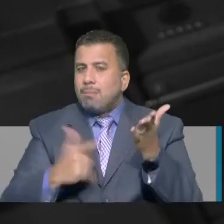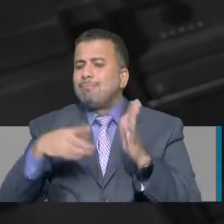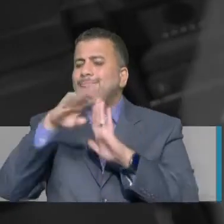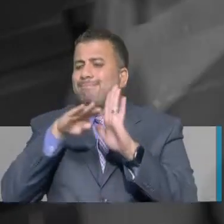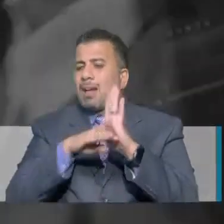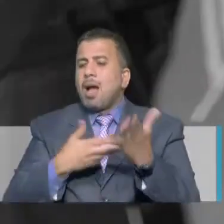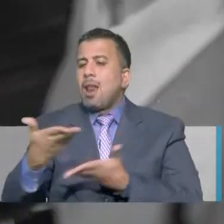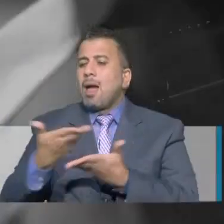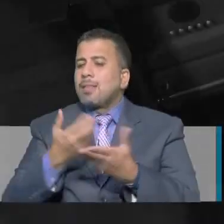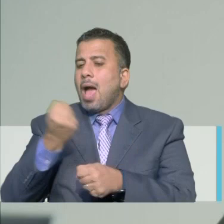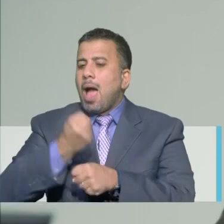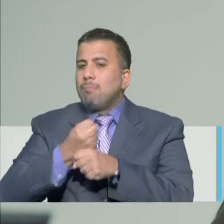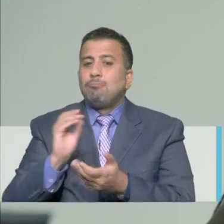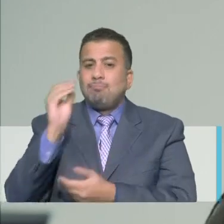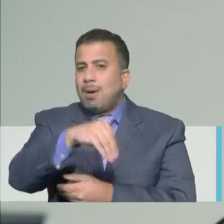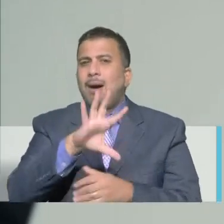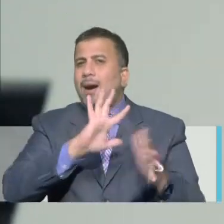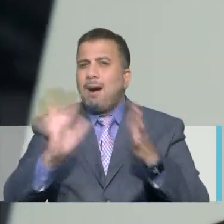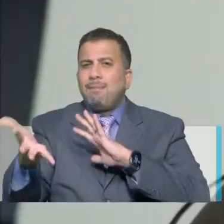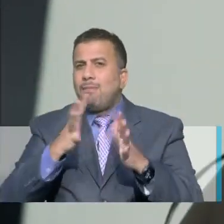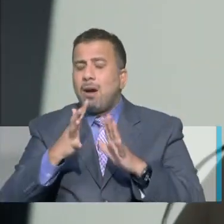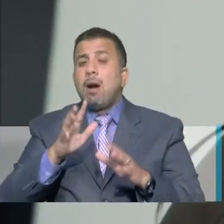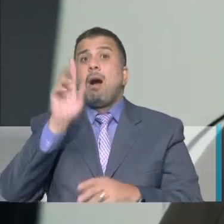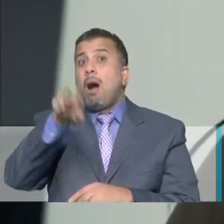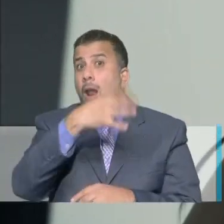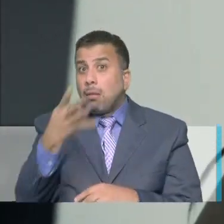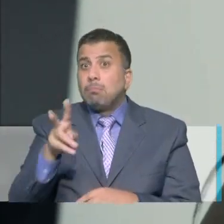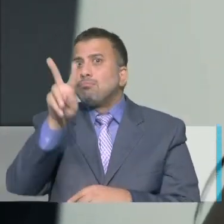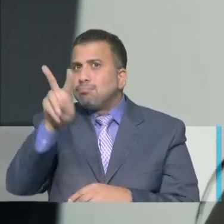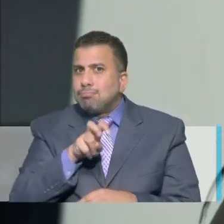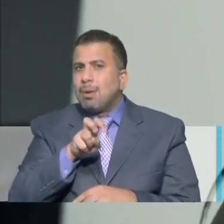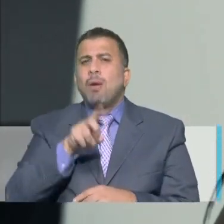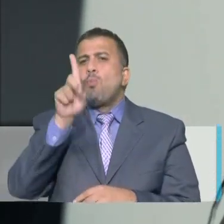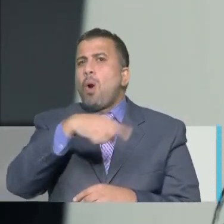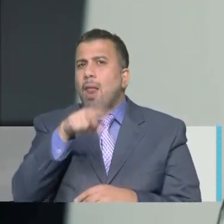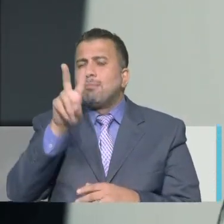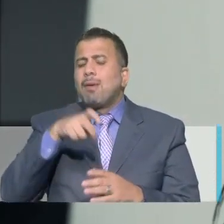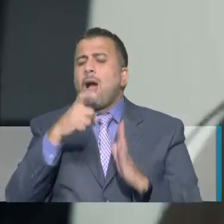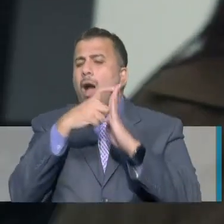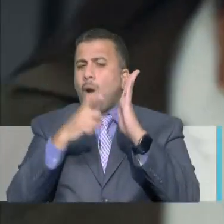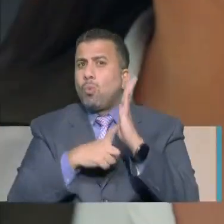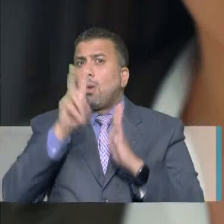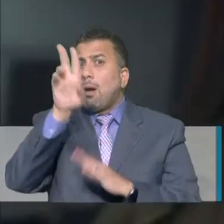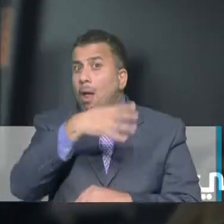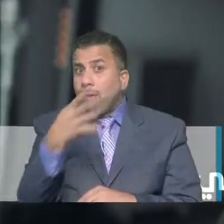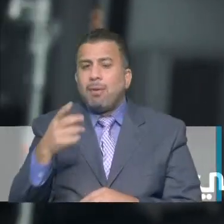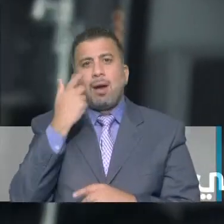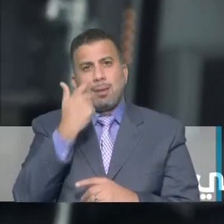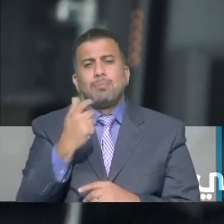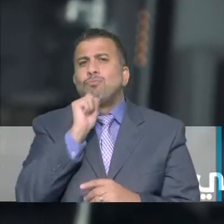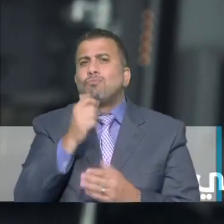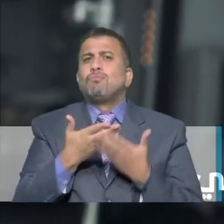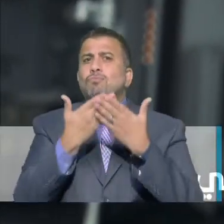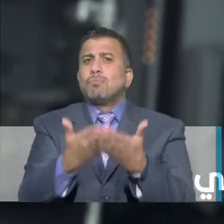علاقات العمل وكذلك الاجراءات والعقوبات التي تتخذ بحق مخالفي القوانين وهو الامر الذي من